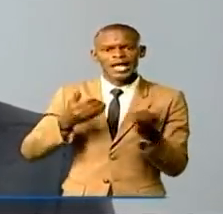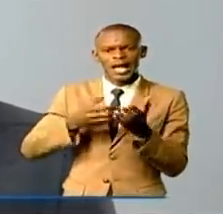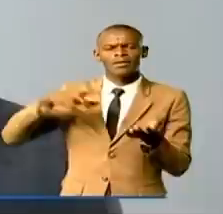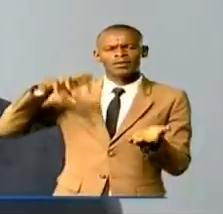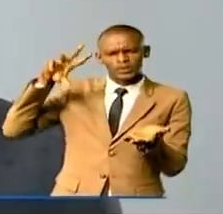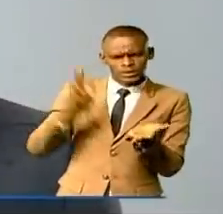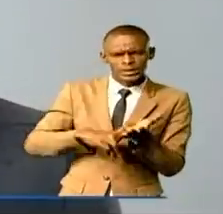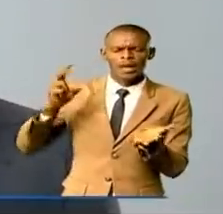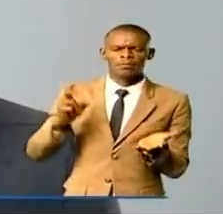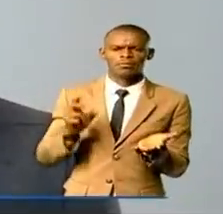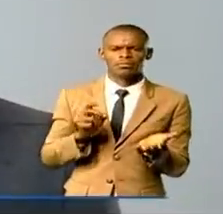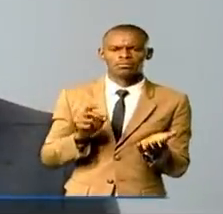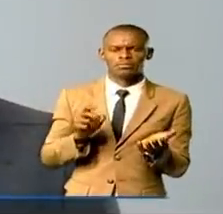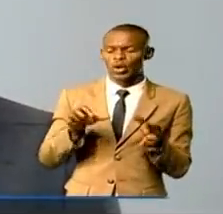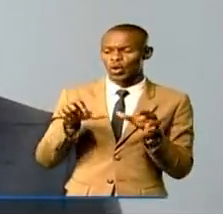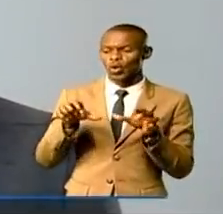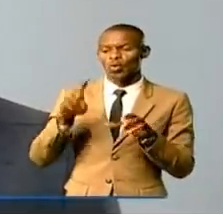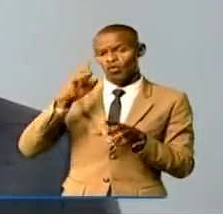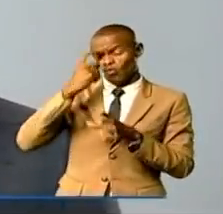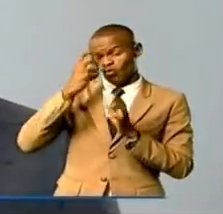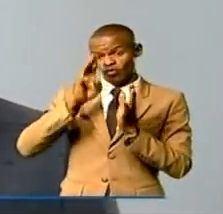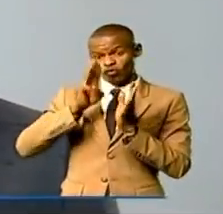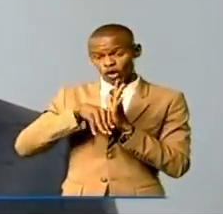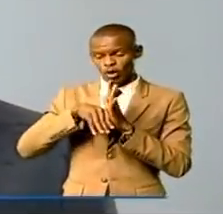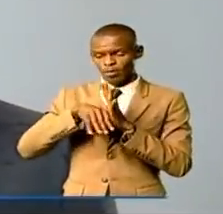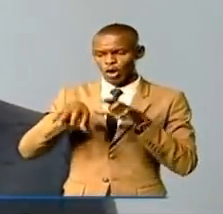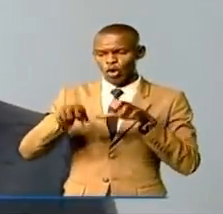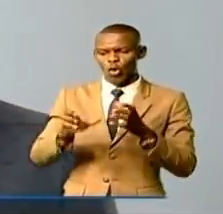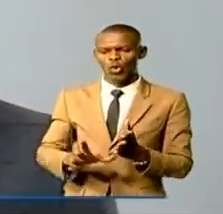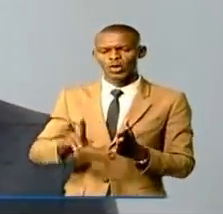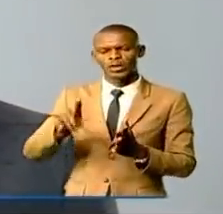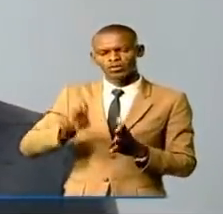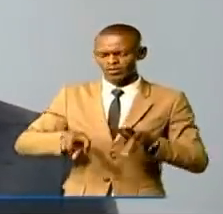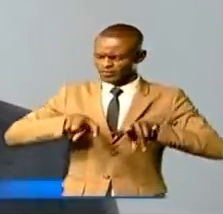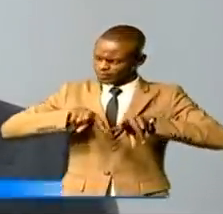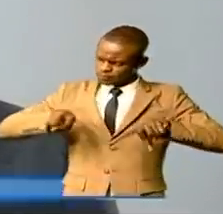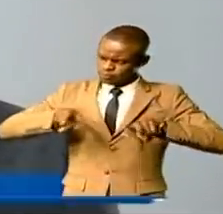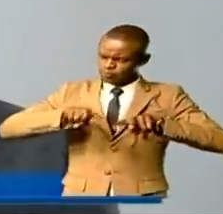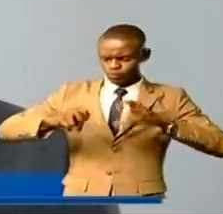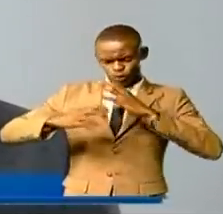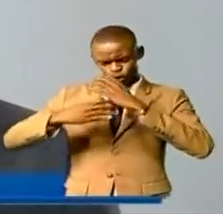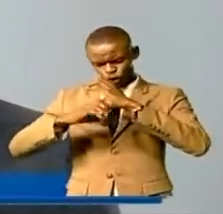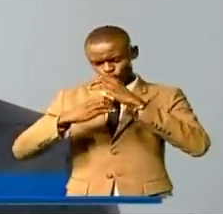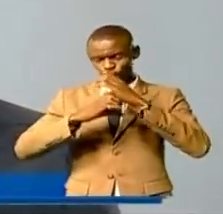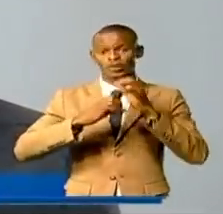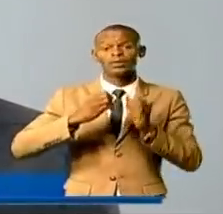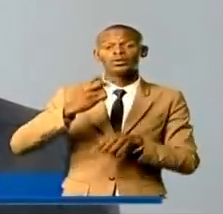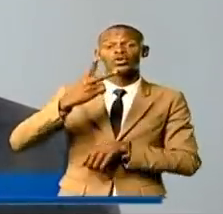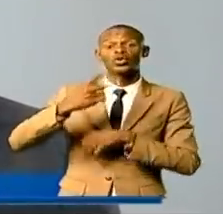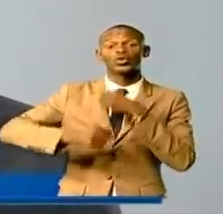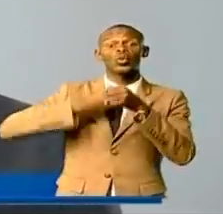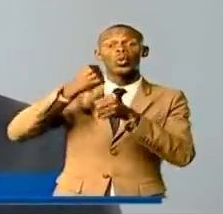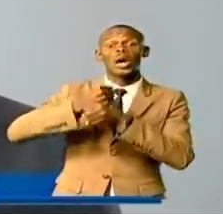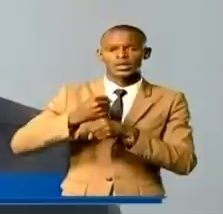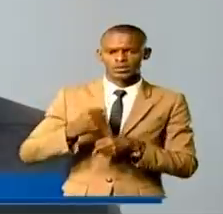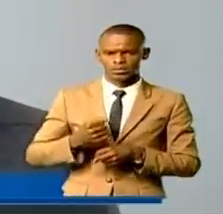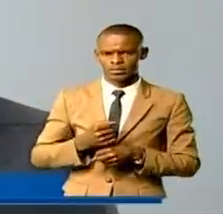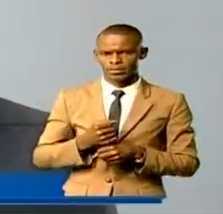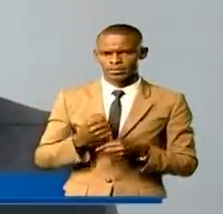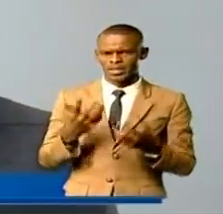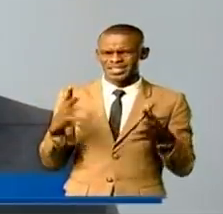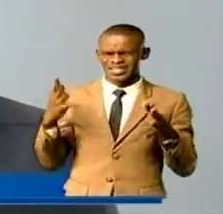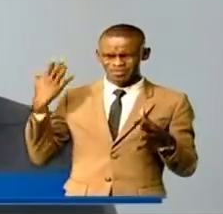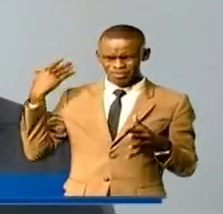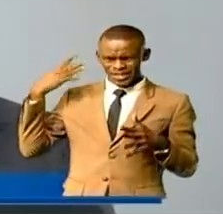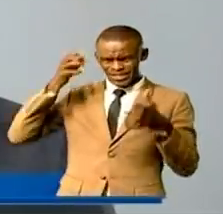appui de 3 ans en matière de recherche sur le tabagisme. Ça fait pratiquement, depuis qu'on a adhéré à la convention cadre de la lutte anti-tabac, la